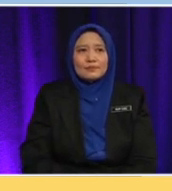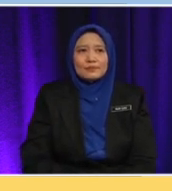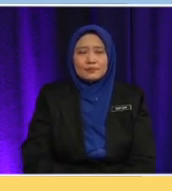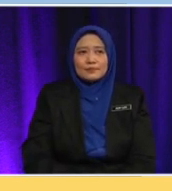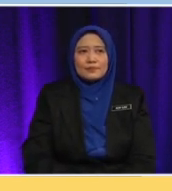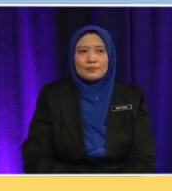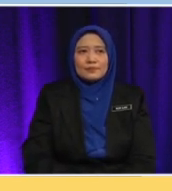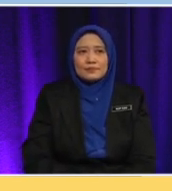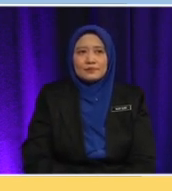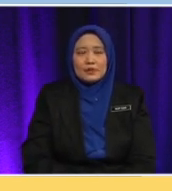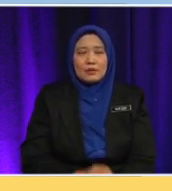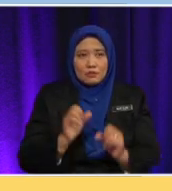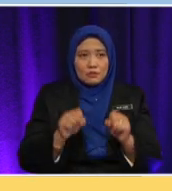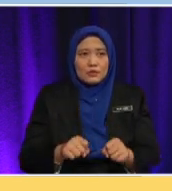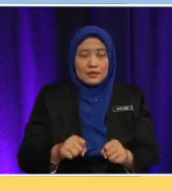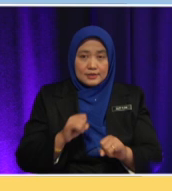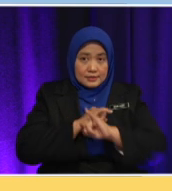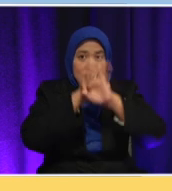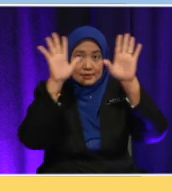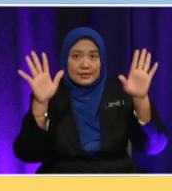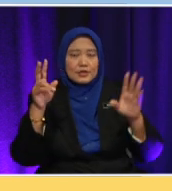sudah nampak jelas